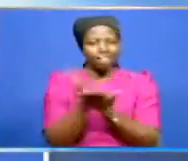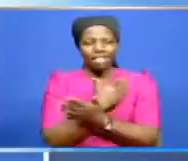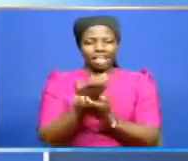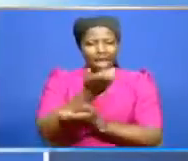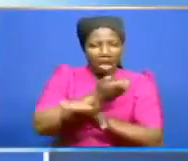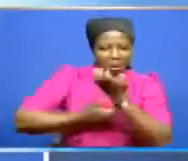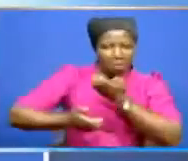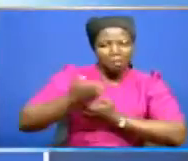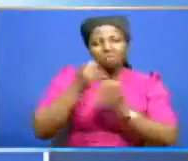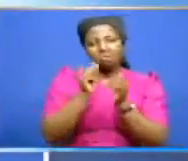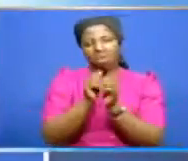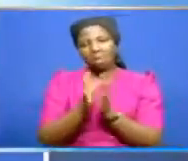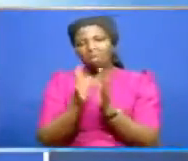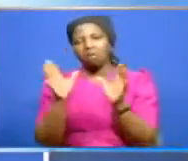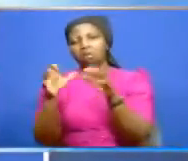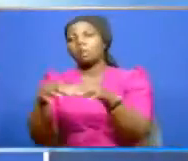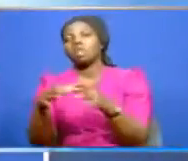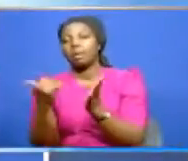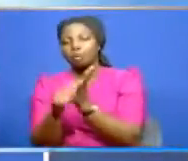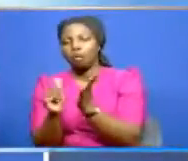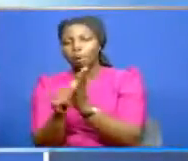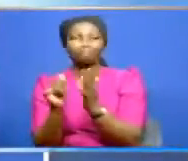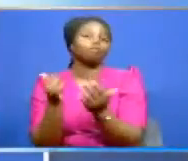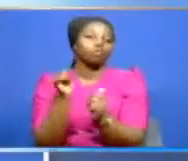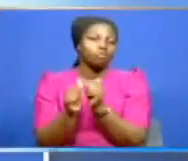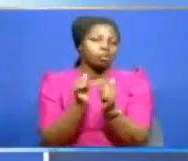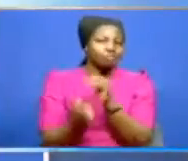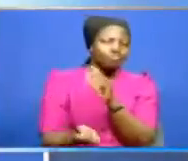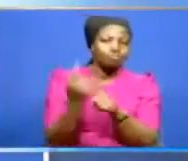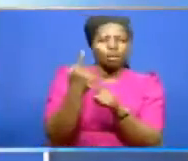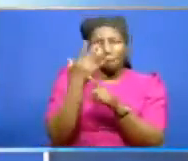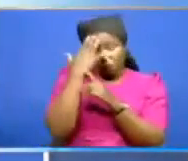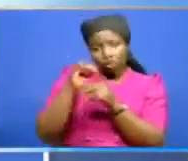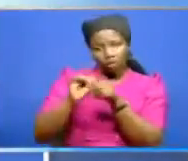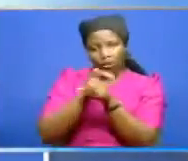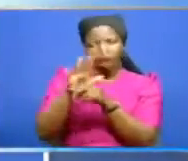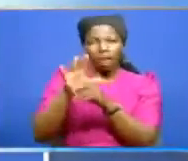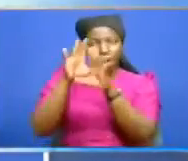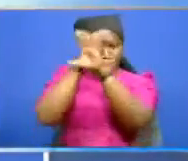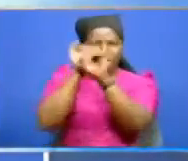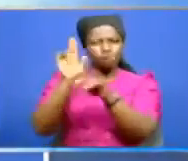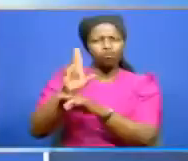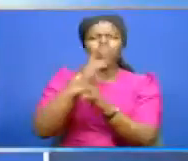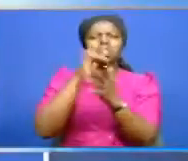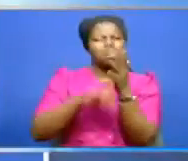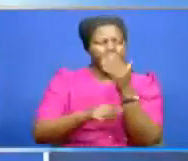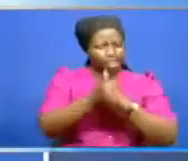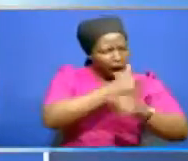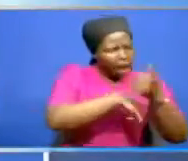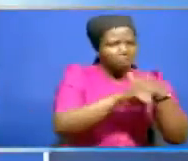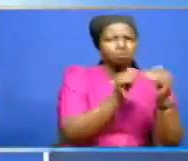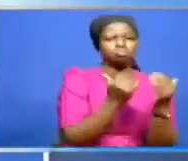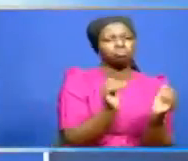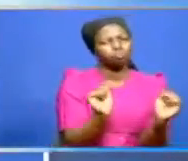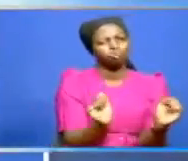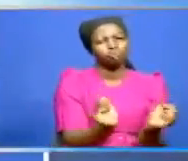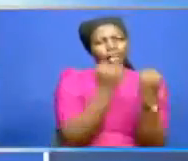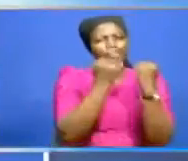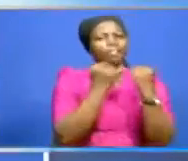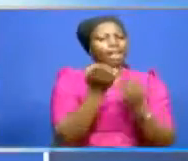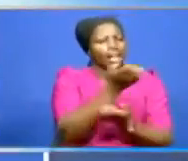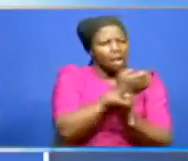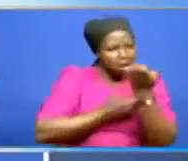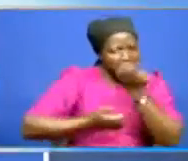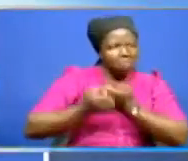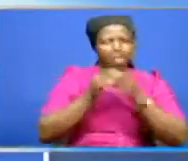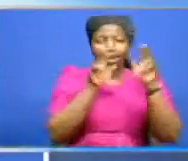kijamii zinazotokana na janga la COVID-19. Rais Kenyatta alisema juhudi za kukwamua uchumi wa kimataifa hazitafanyika